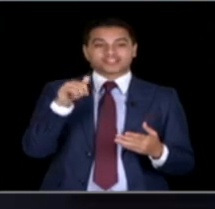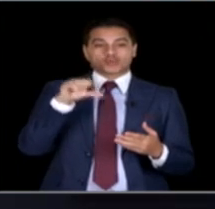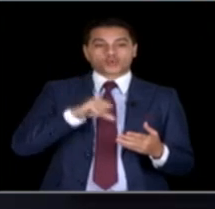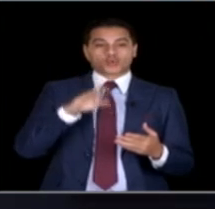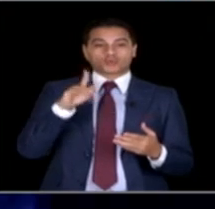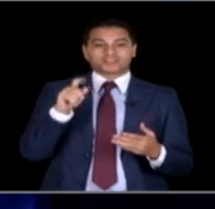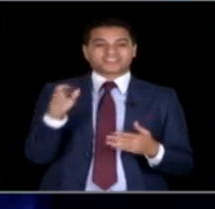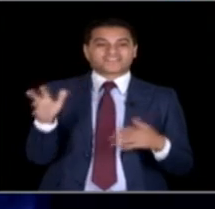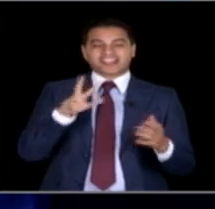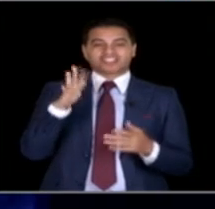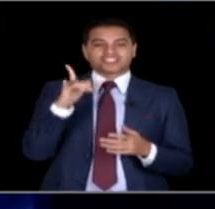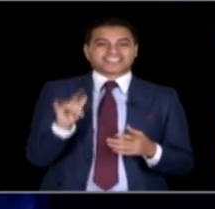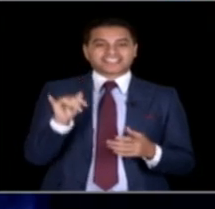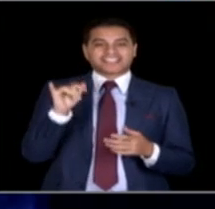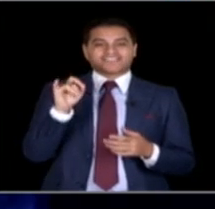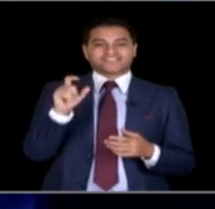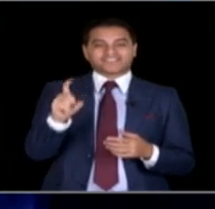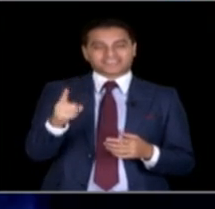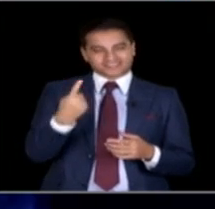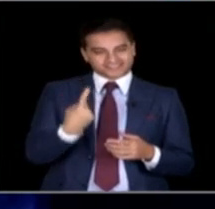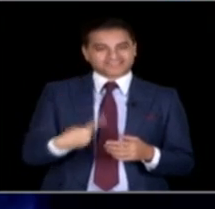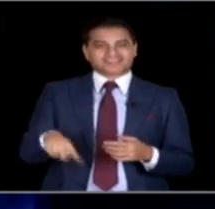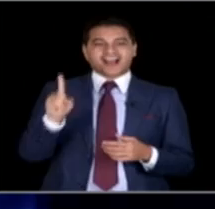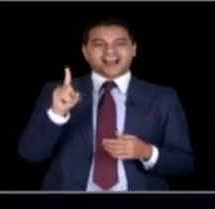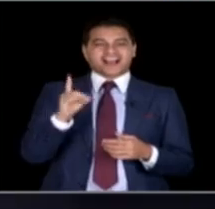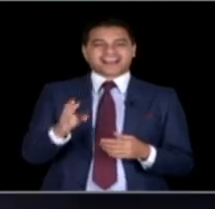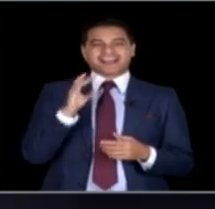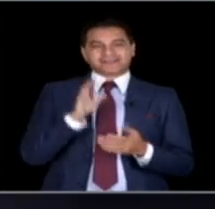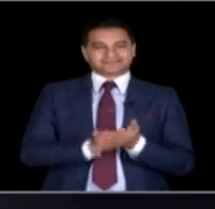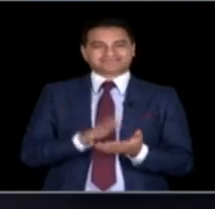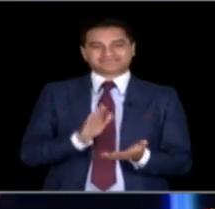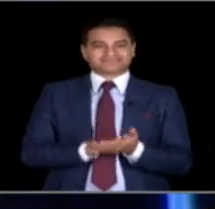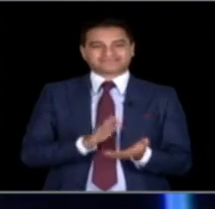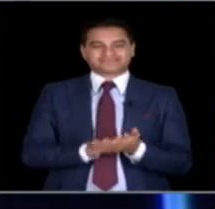يوسف الشريف. يوسف الشريف طبعاً إجابة صحيحة.